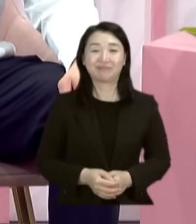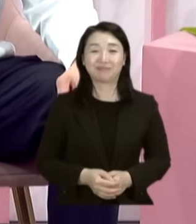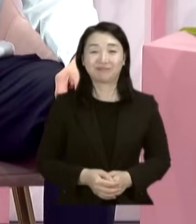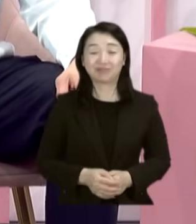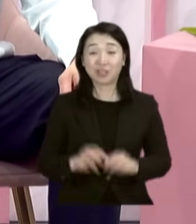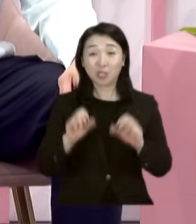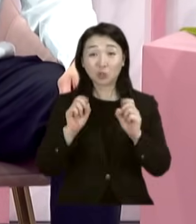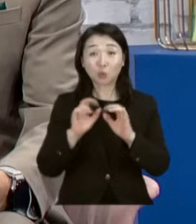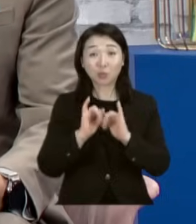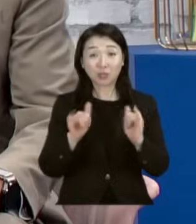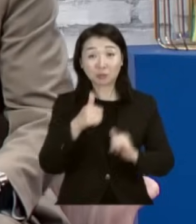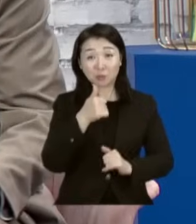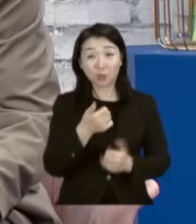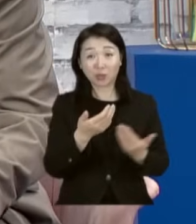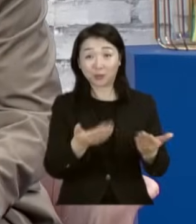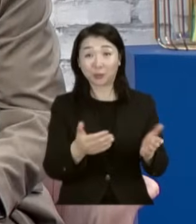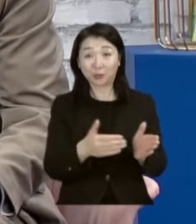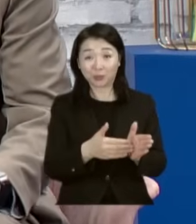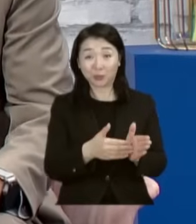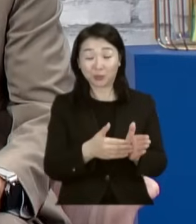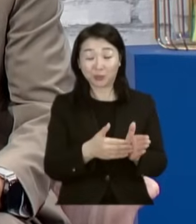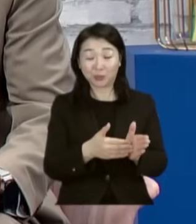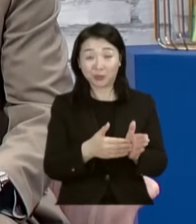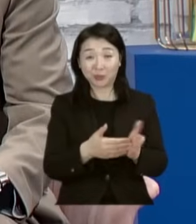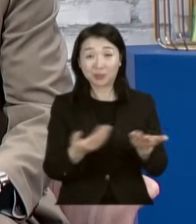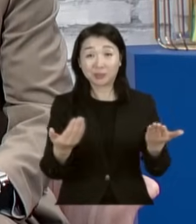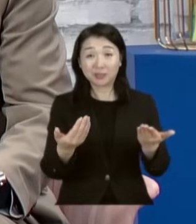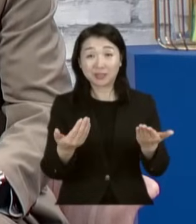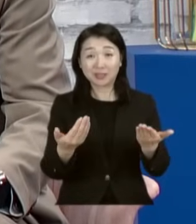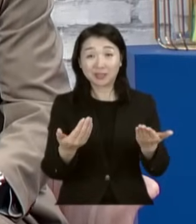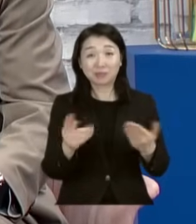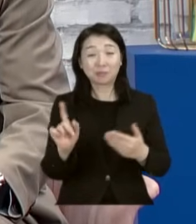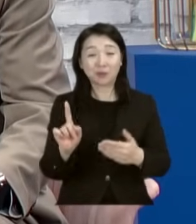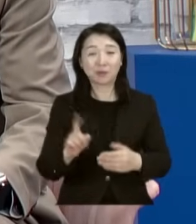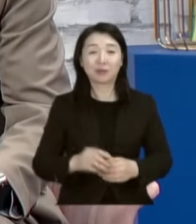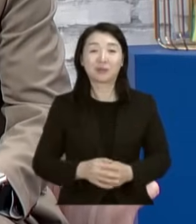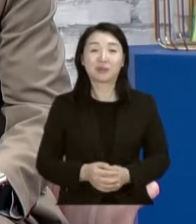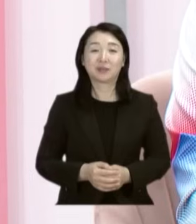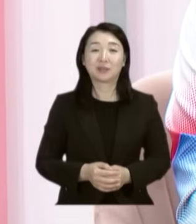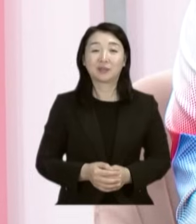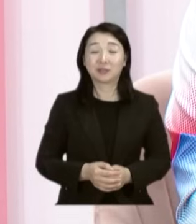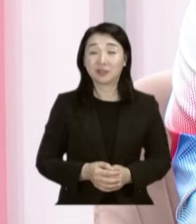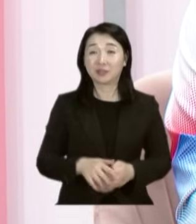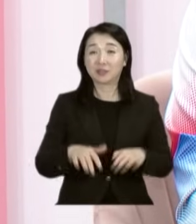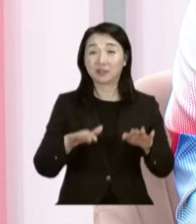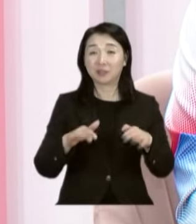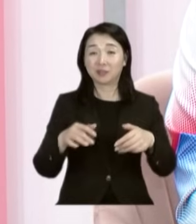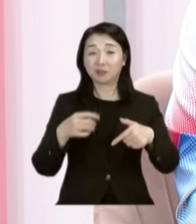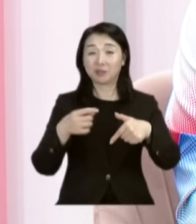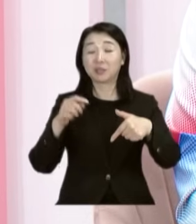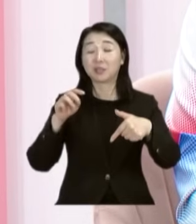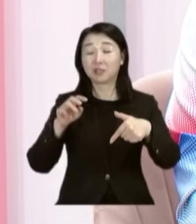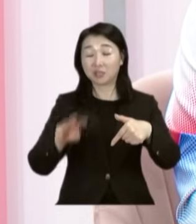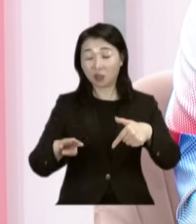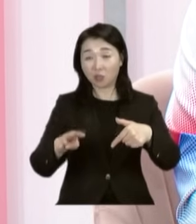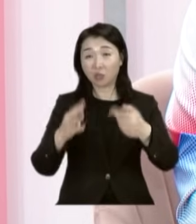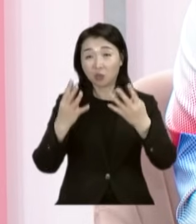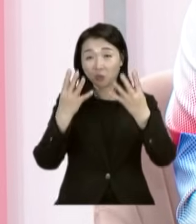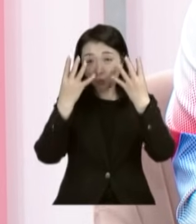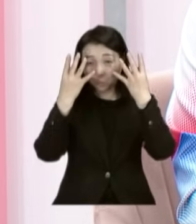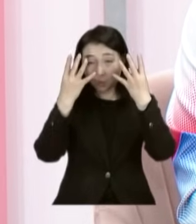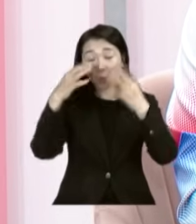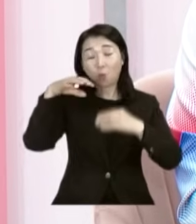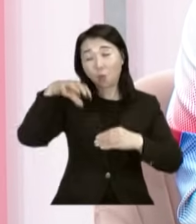네 전도사 님이라고 소개해드렸어요네 지금 무슨 사역하고 계세요 아 저 지금 현재 인천구치소